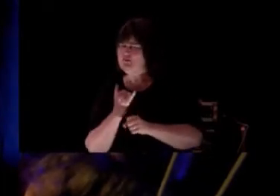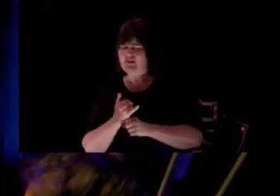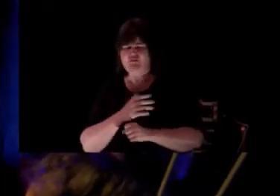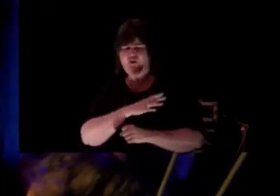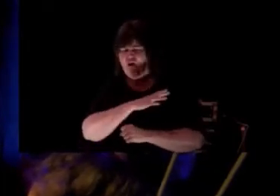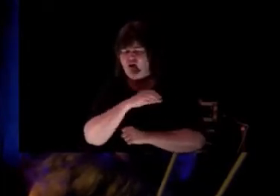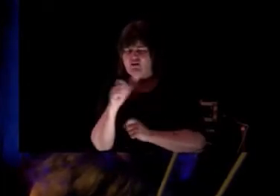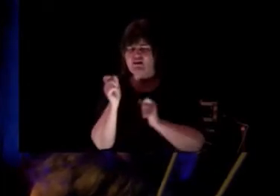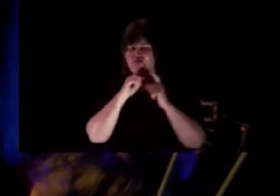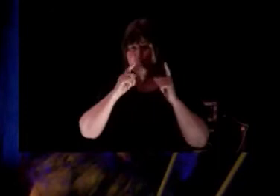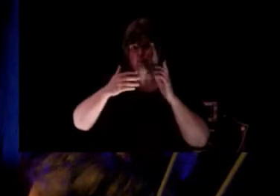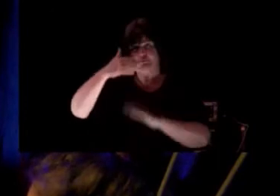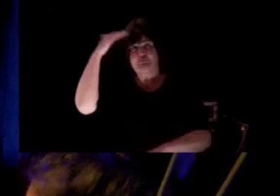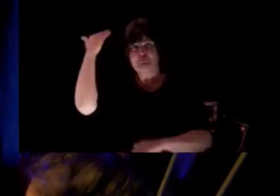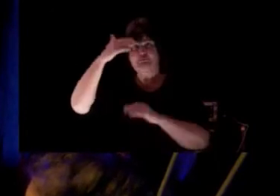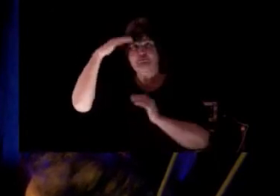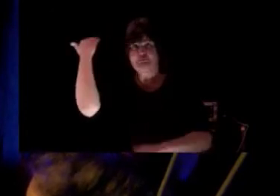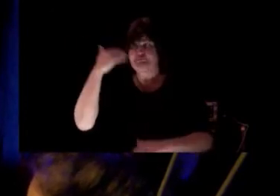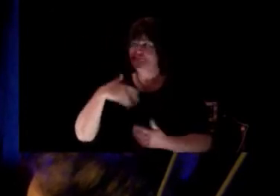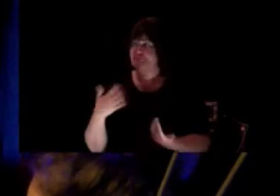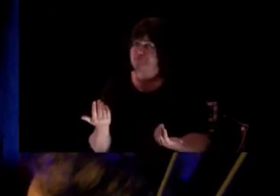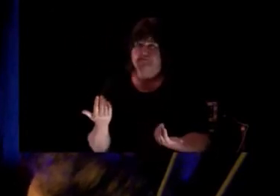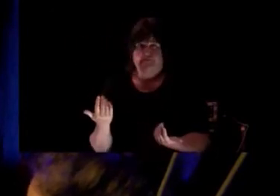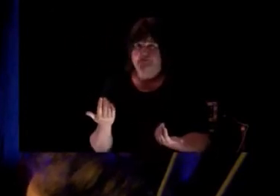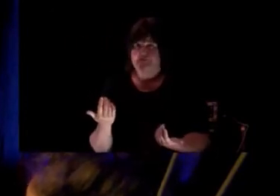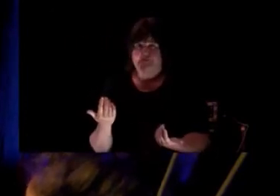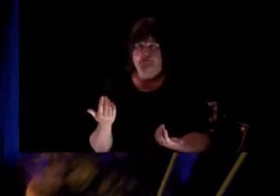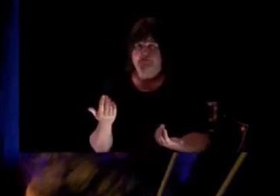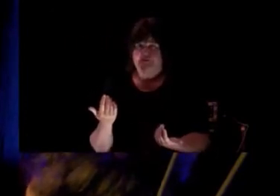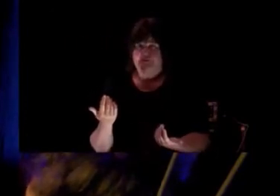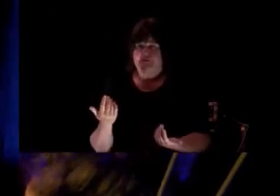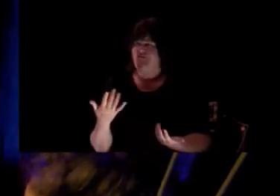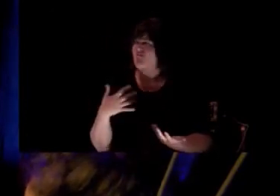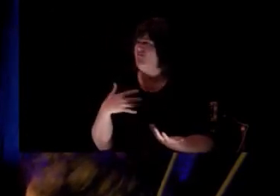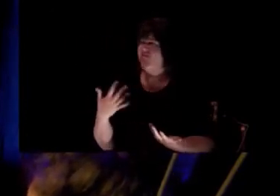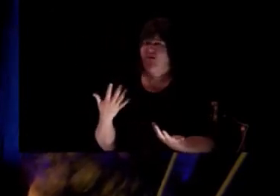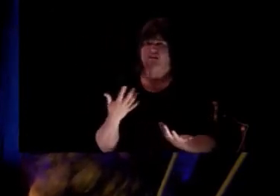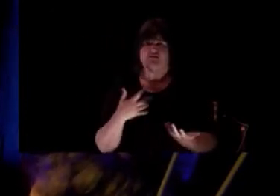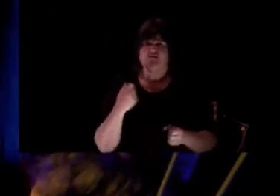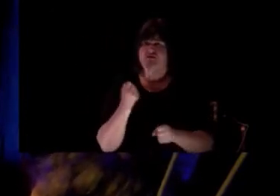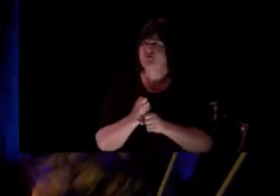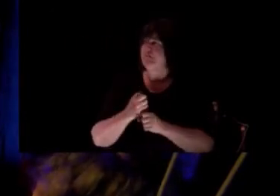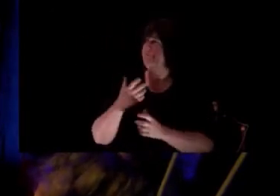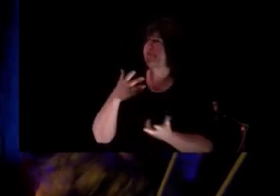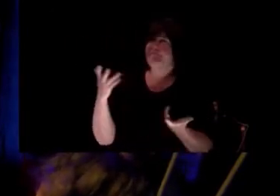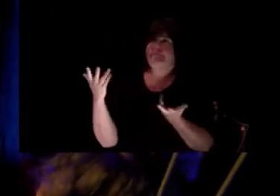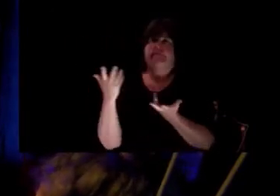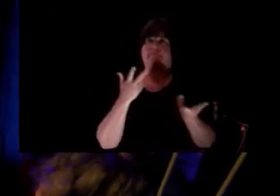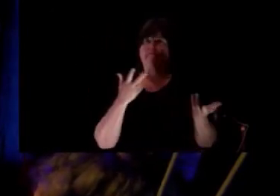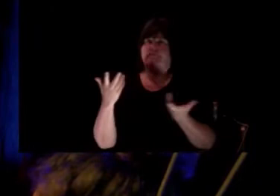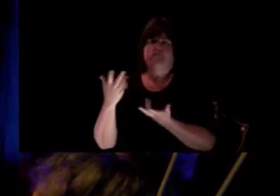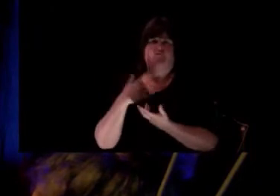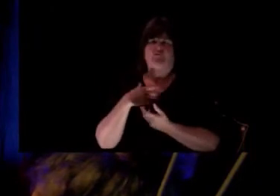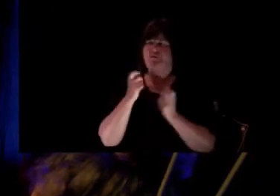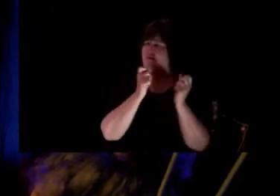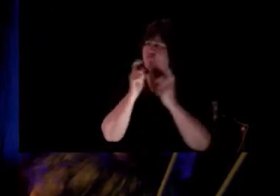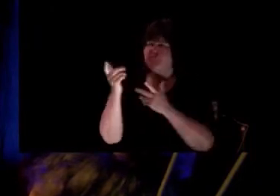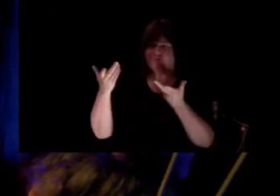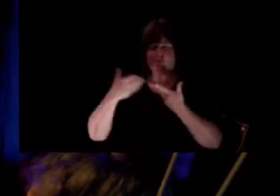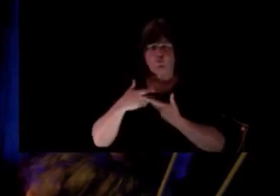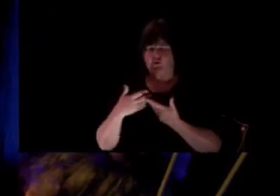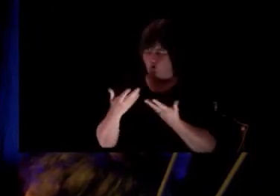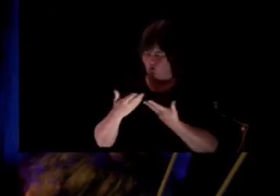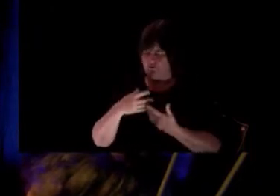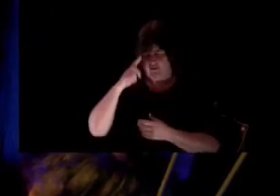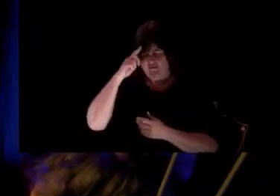over hodet på hele tiden. Hun fikk ikke vite hva som var sant, og ofte når man ikke får vite hva som er